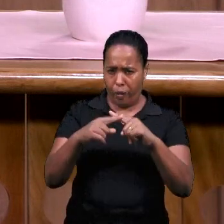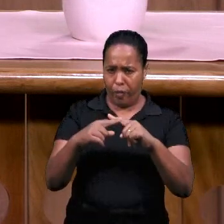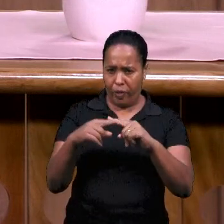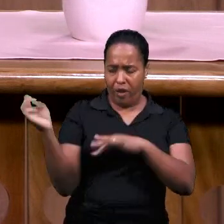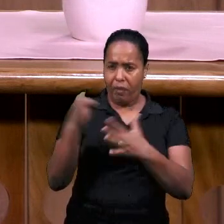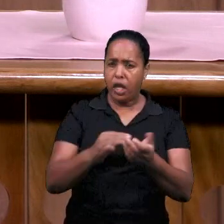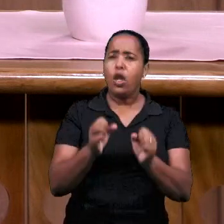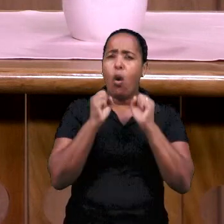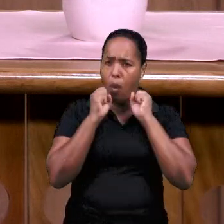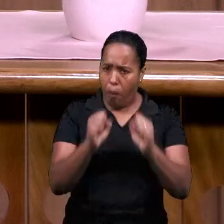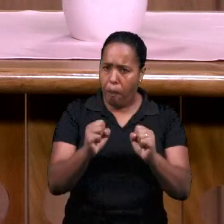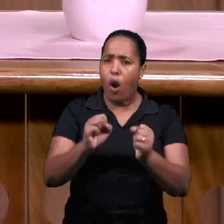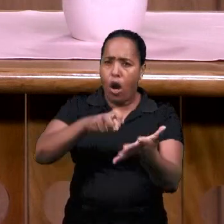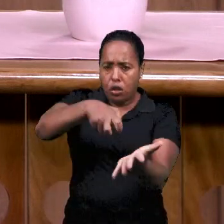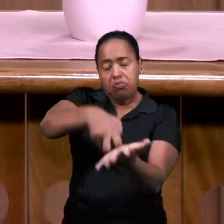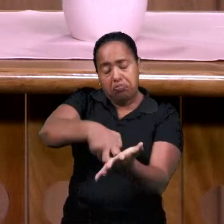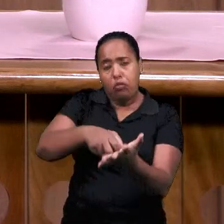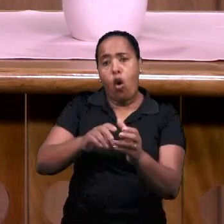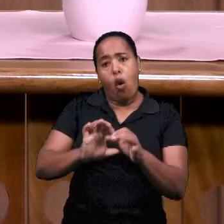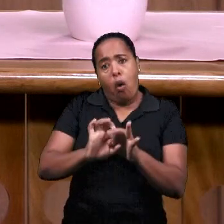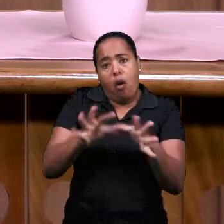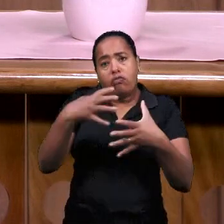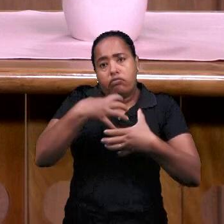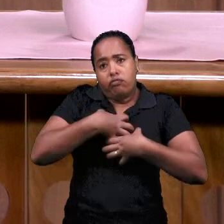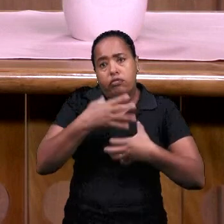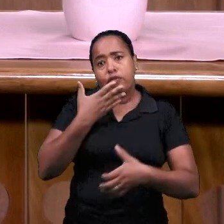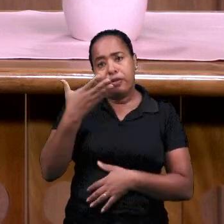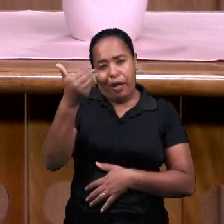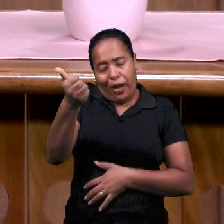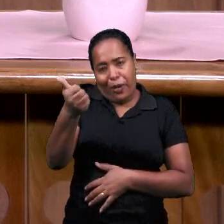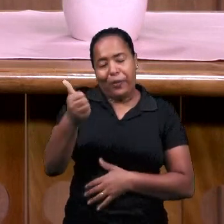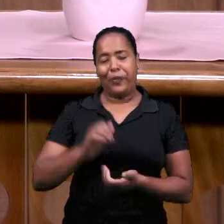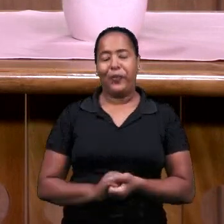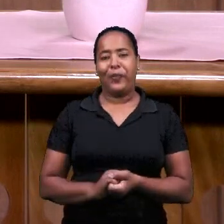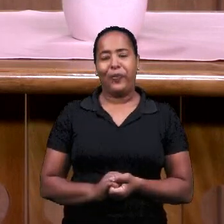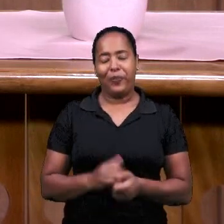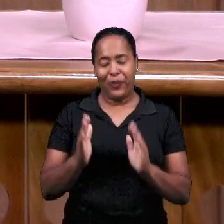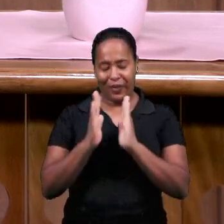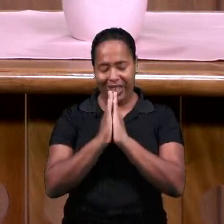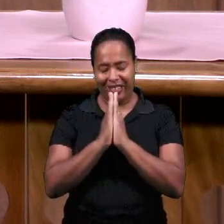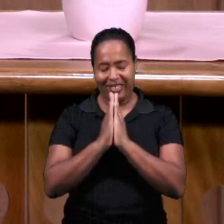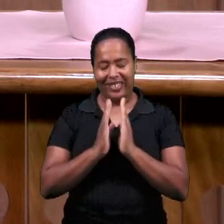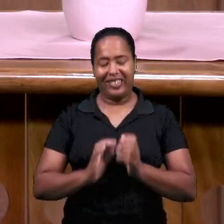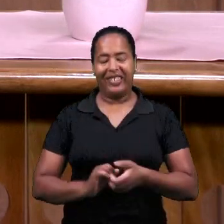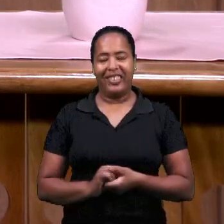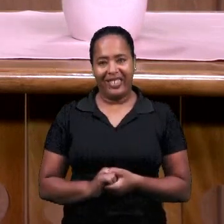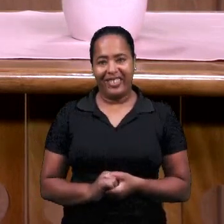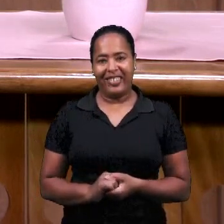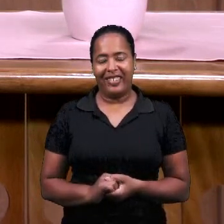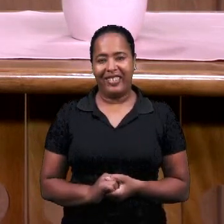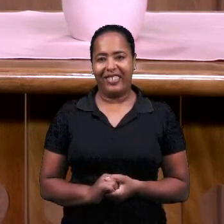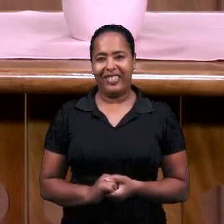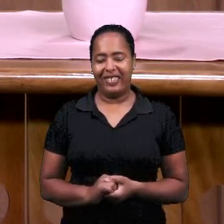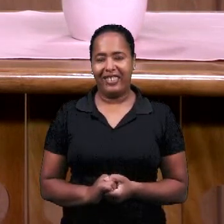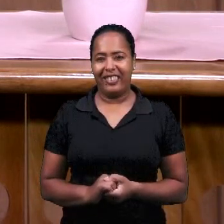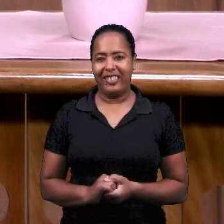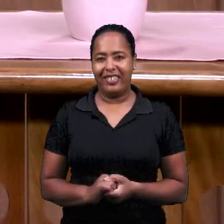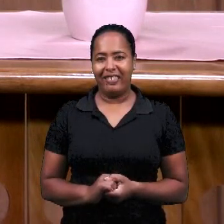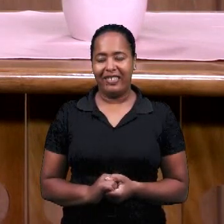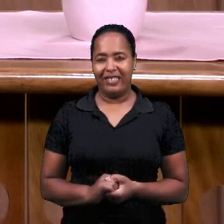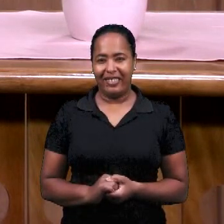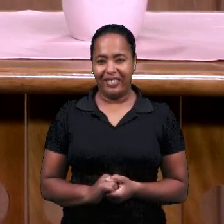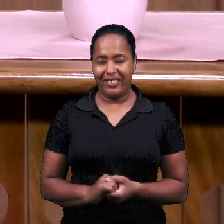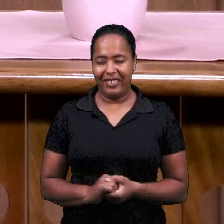de l'Église, si vous le souhaitez, vous pouvez nous accompagner dans ce geste ou rester comme il vous convient le mieux. Nous allons prier maintenant.